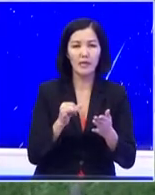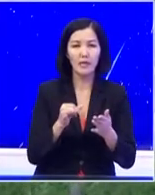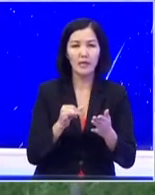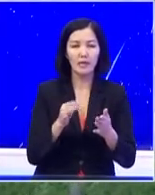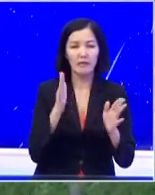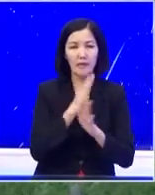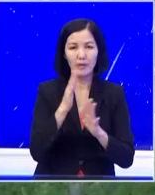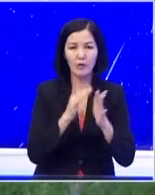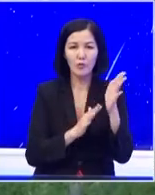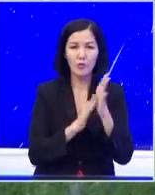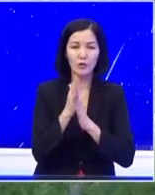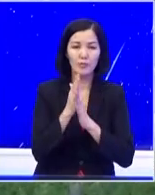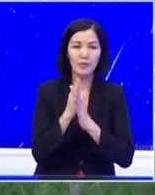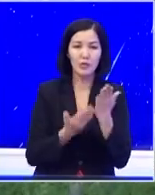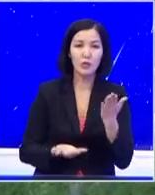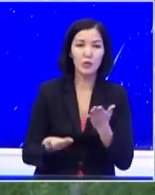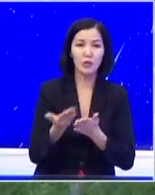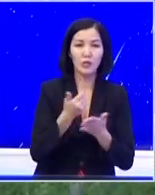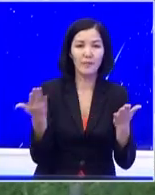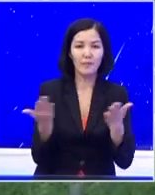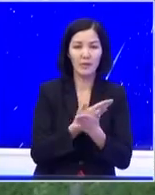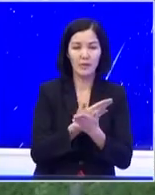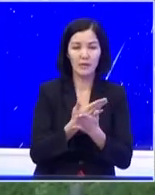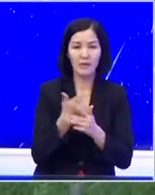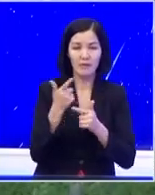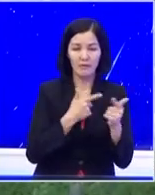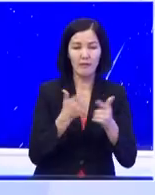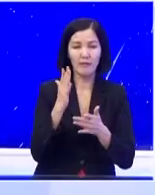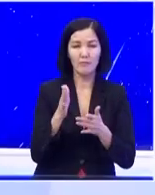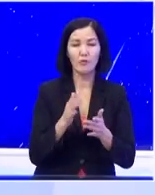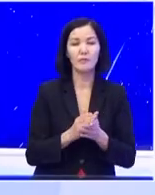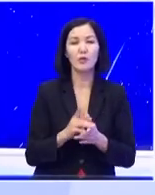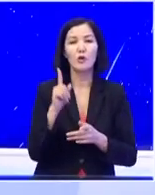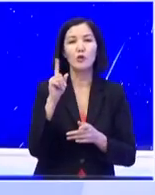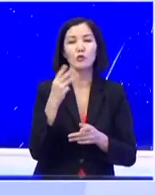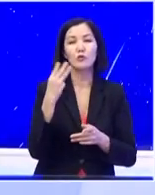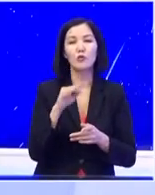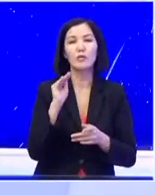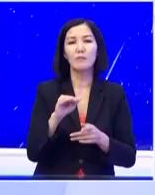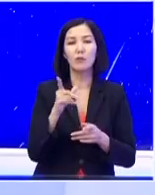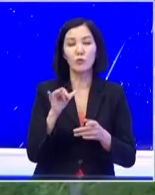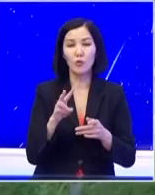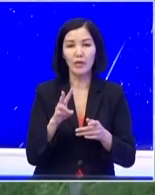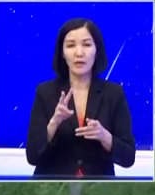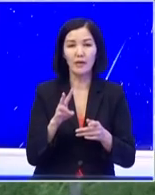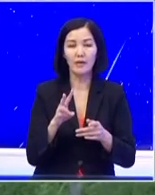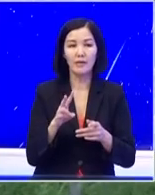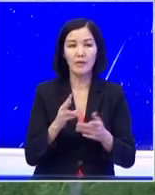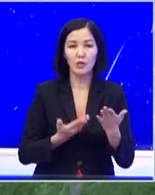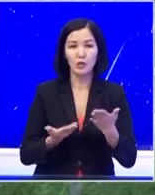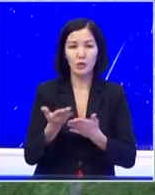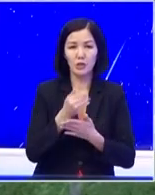сені қос жаңағы орылып мал азығы дайындалып жатыр. 130 мың тоннаға жоқ